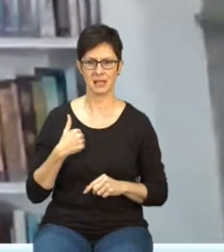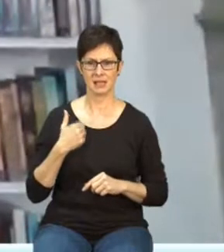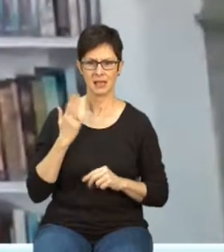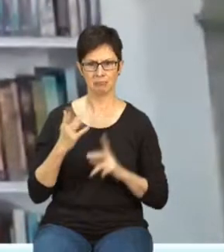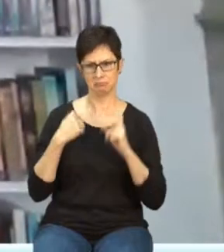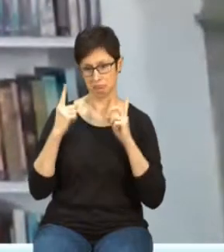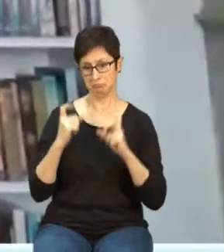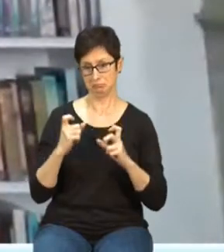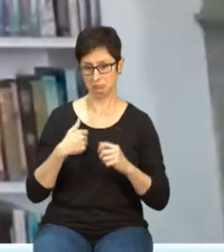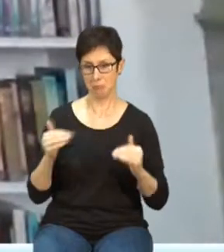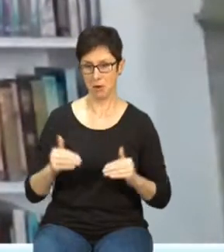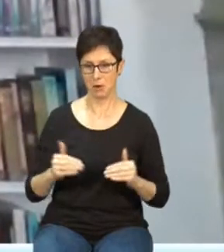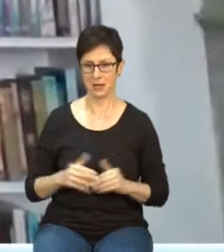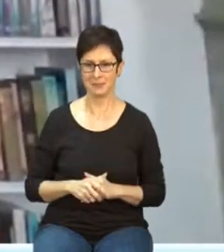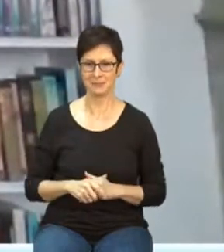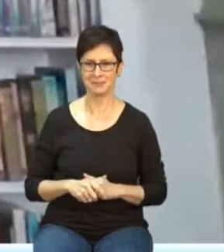słychać